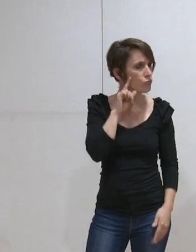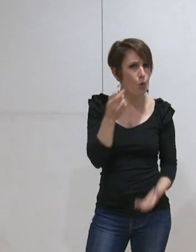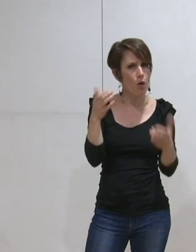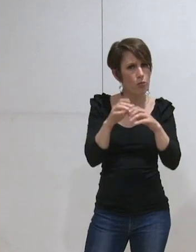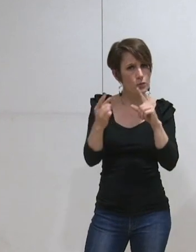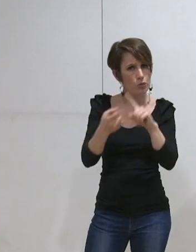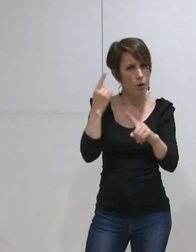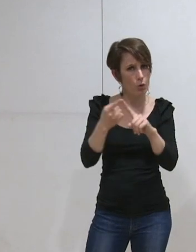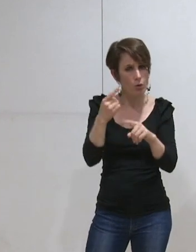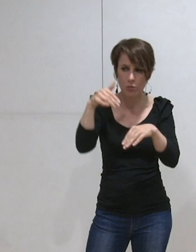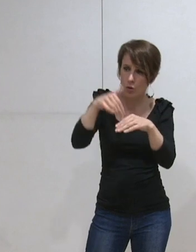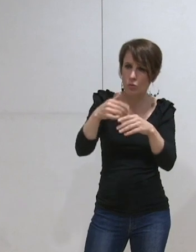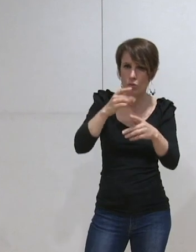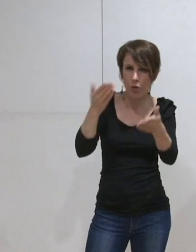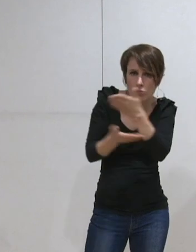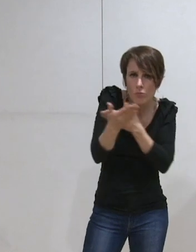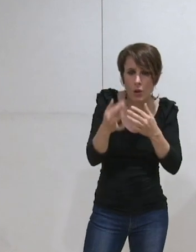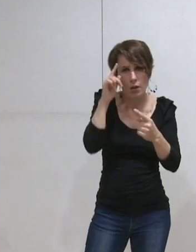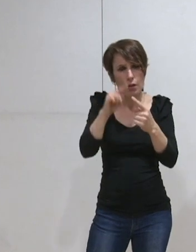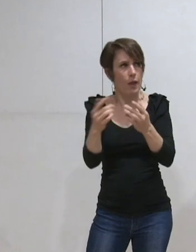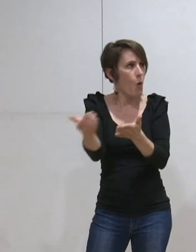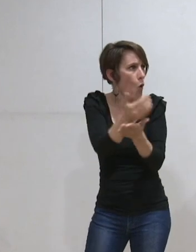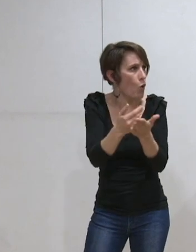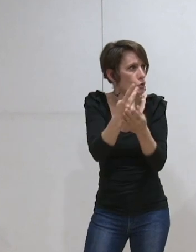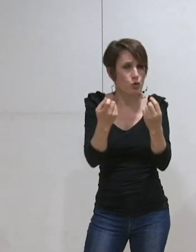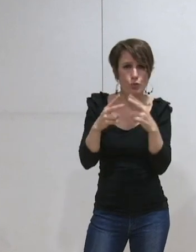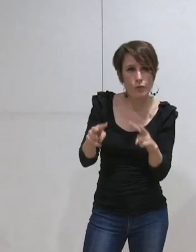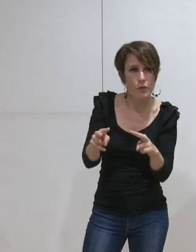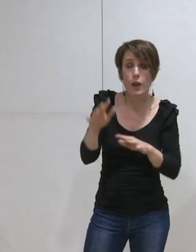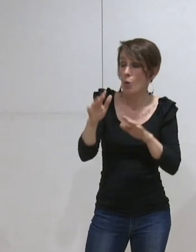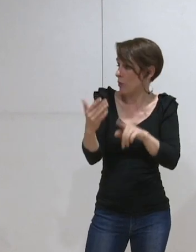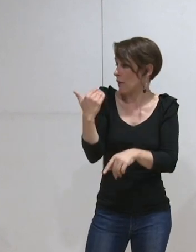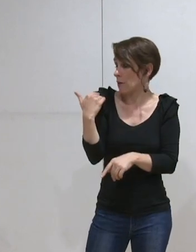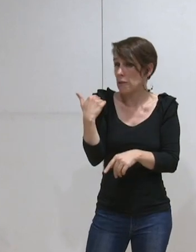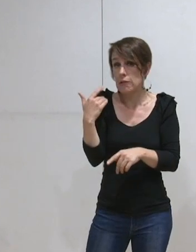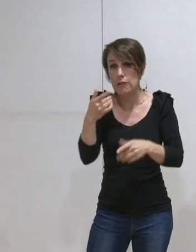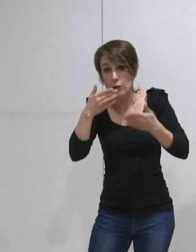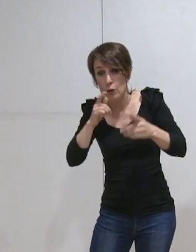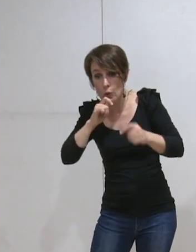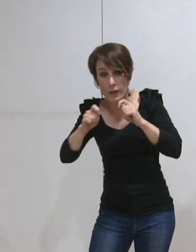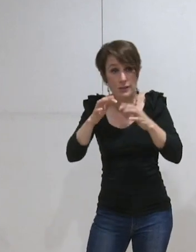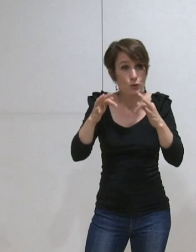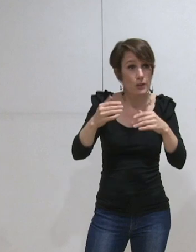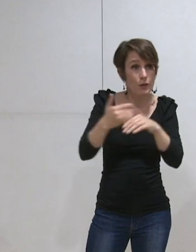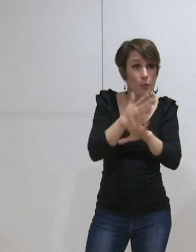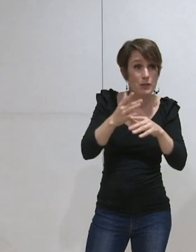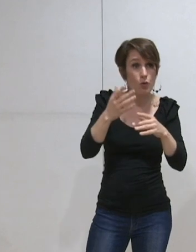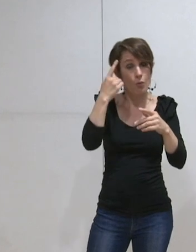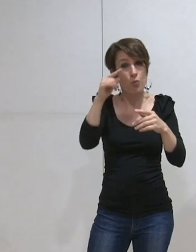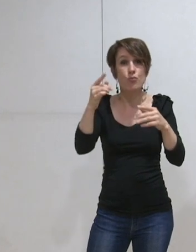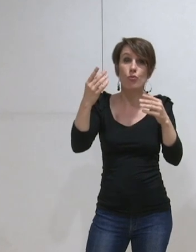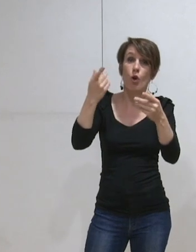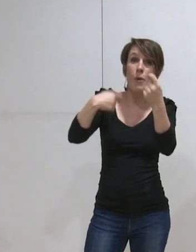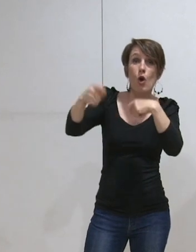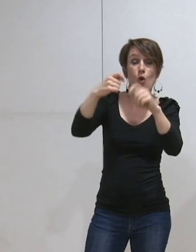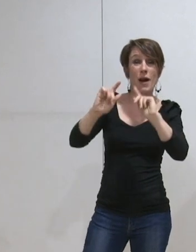évidemment des ressources de la commune peut-être qu'on y a discuté récemment mais je n'en sais rien des conditions d'attribution du marché à cito ce